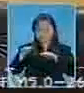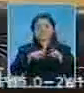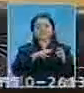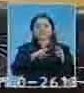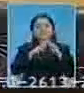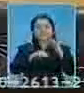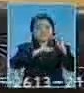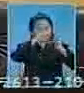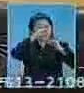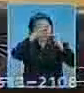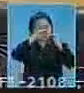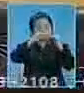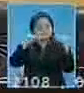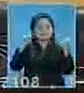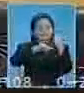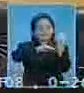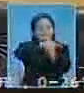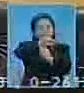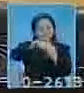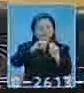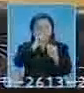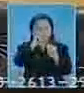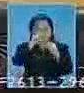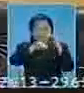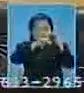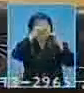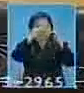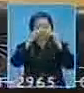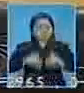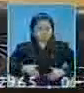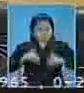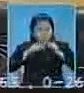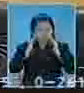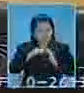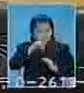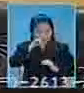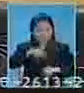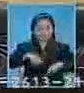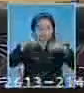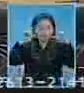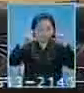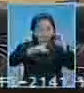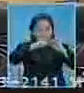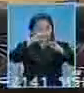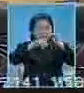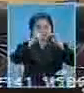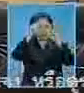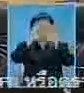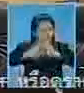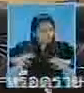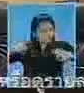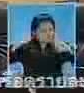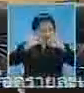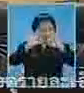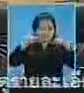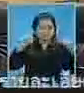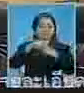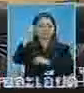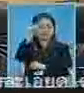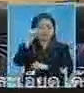าพี่น้องประชาชนคนไทยไปสู่อนาคตการเป็นหนึ่งในประเทศที่มีความสำคัญมากที่สุดในภูมิภา